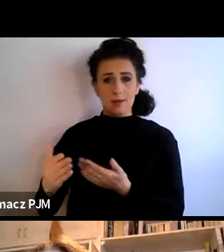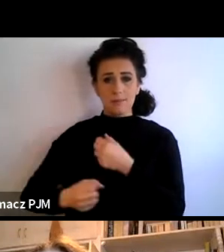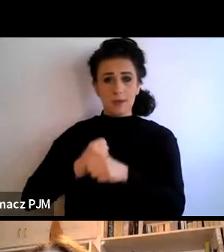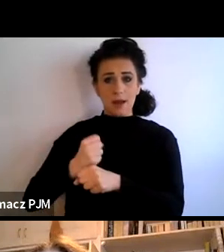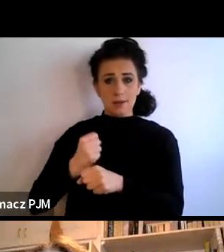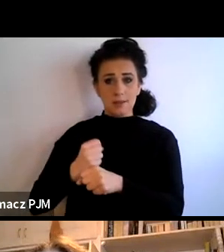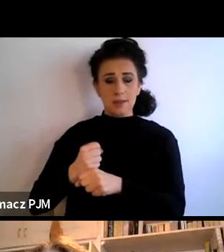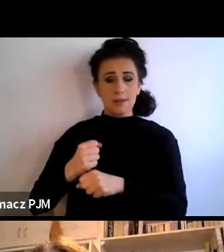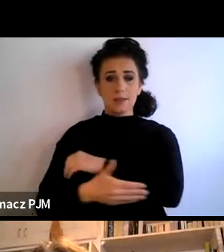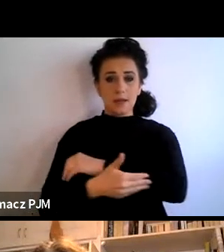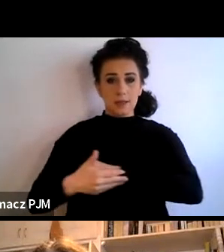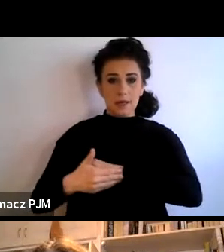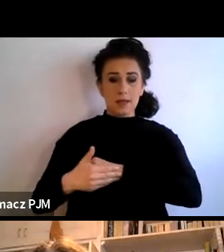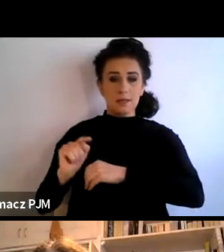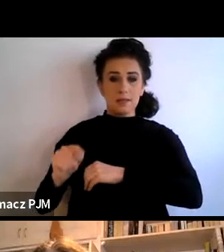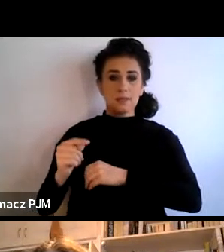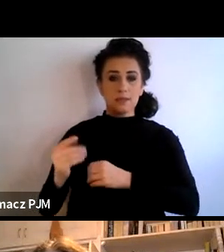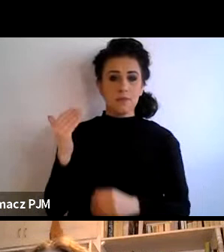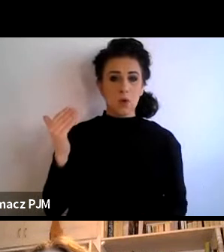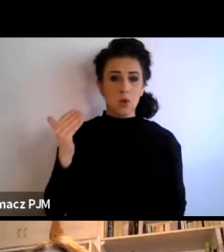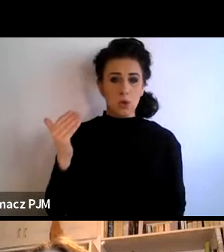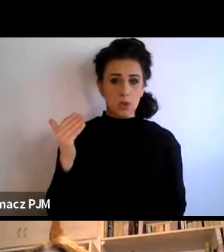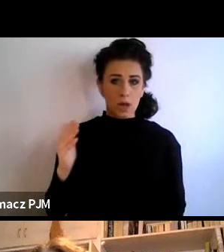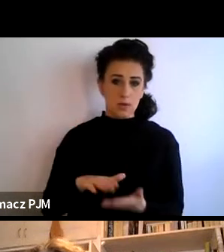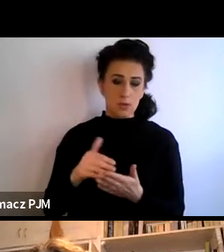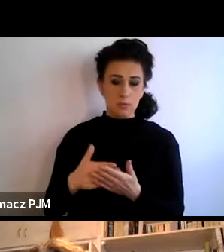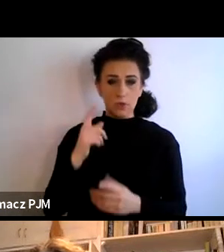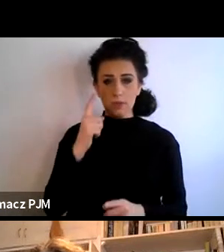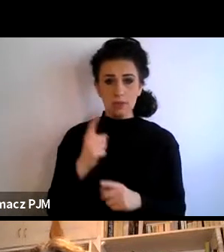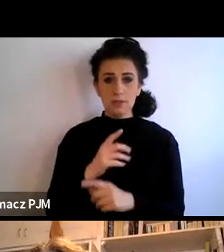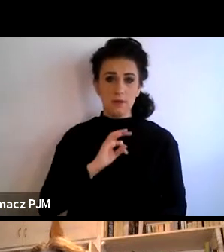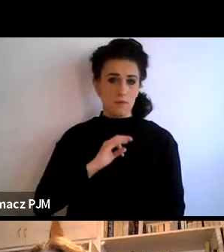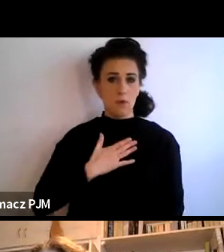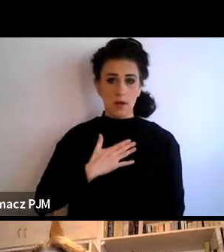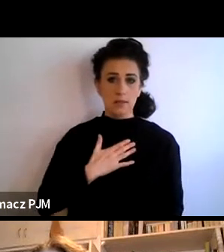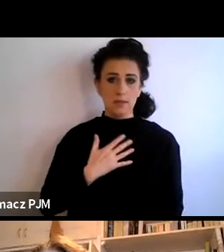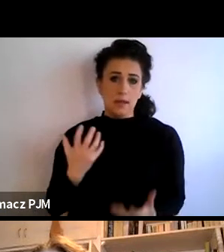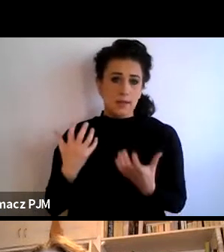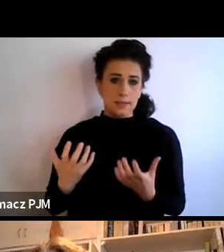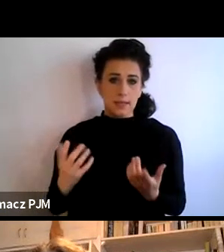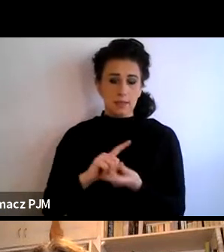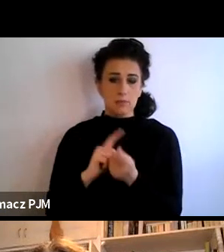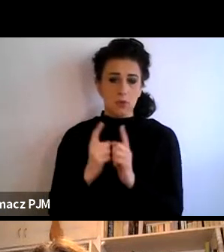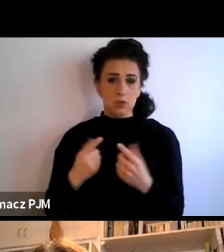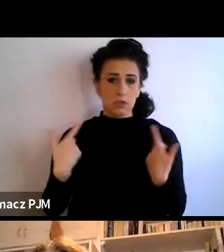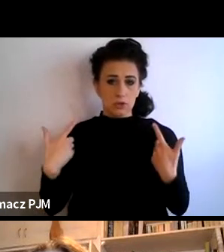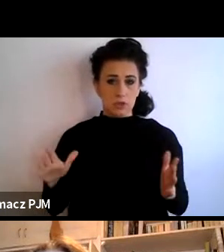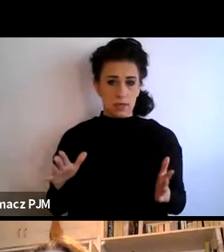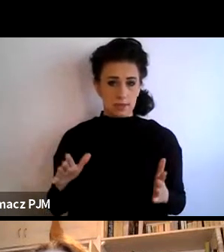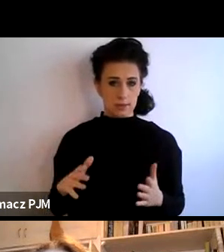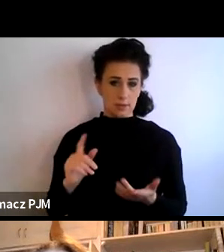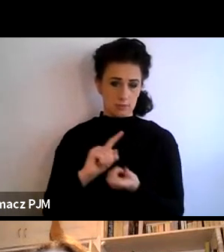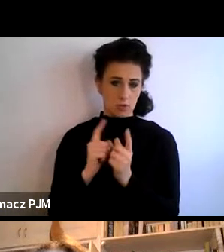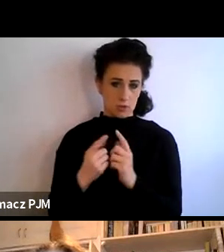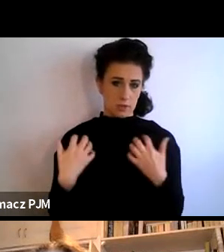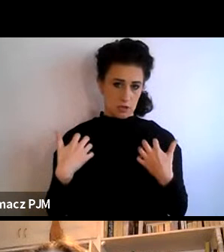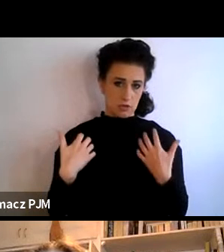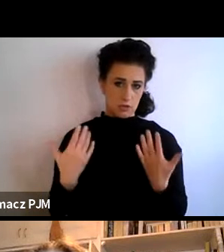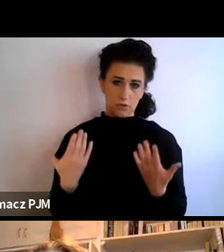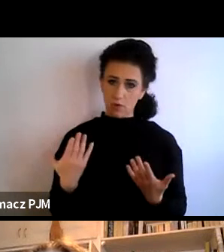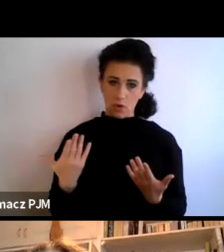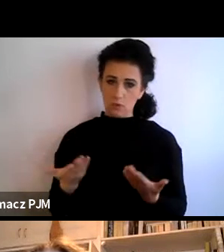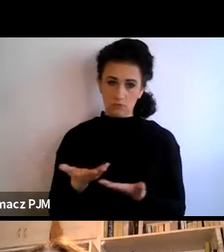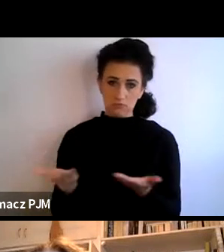zagranicy w ramach europejskiego wolontariatu i po prostu to było do decyzji własnej, tak, czy my chcemy się spotykać, czy my się nie chcemy spotykać, to dotyczyło